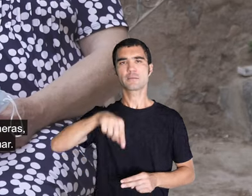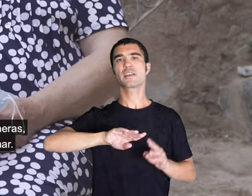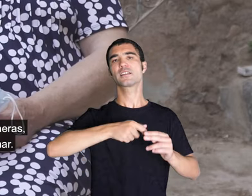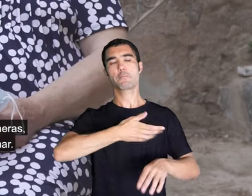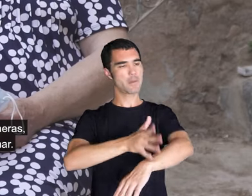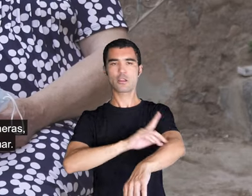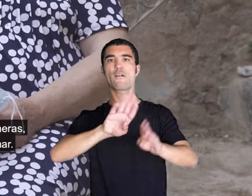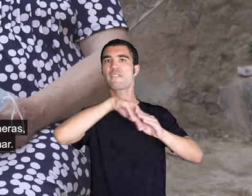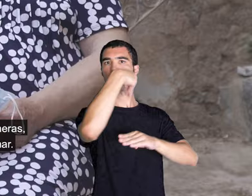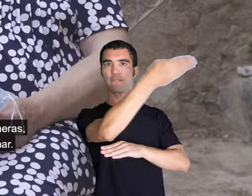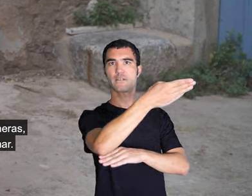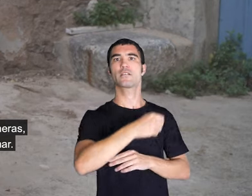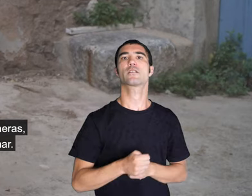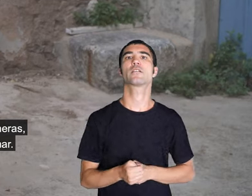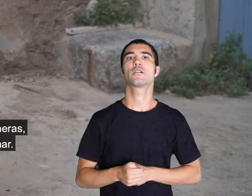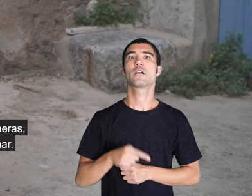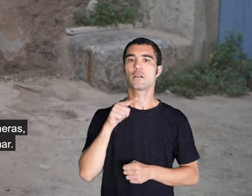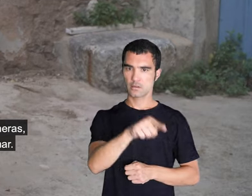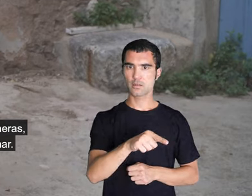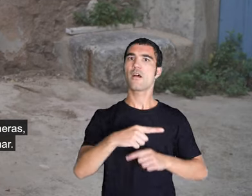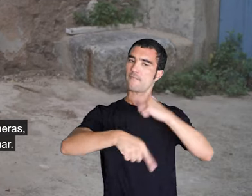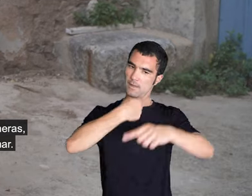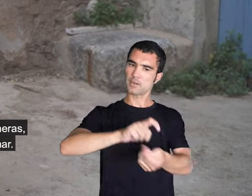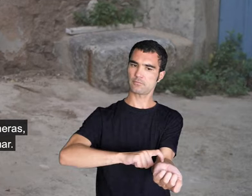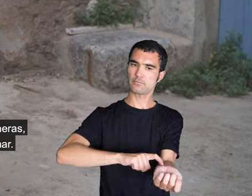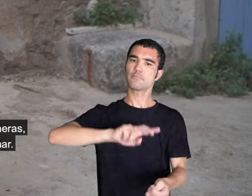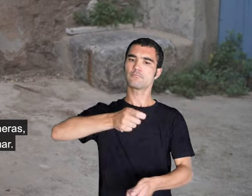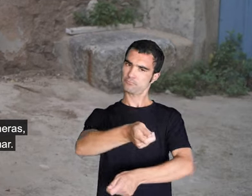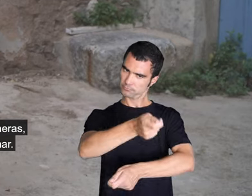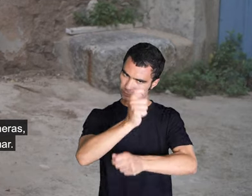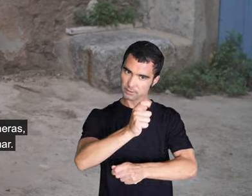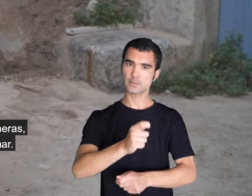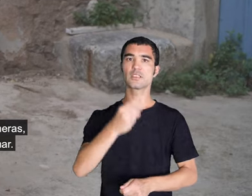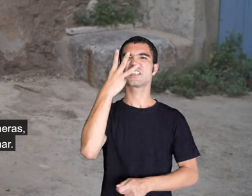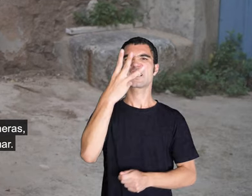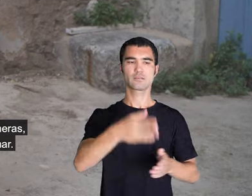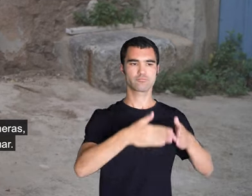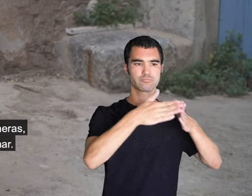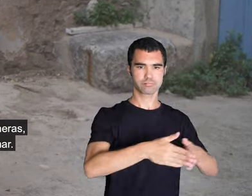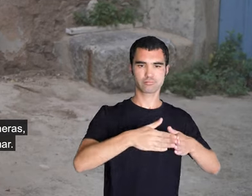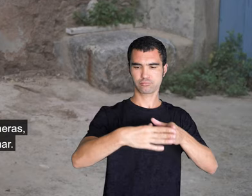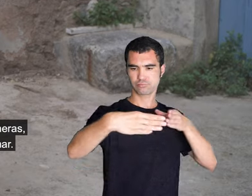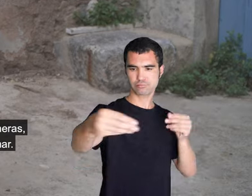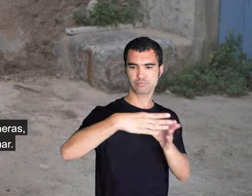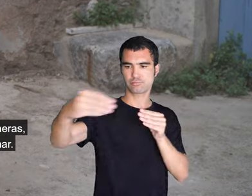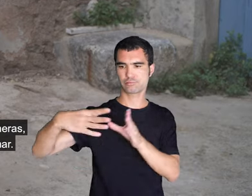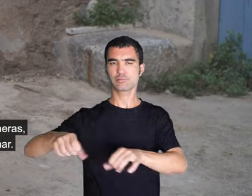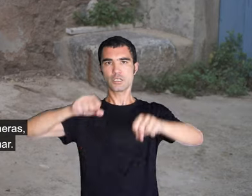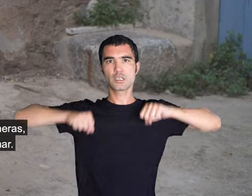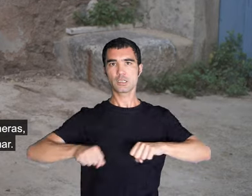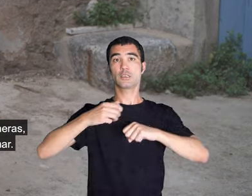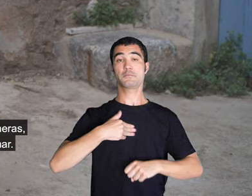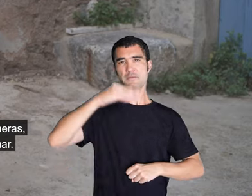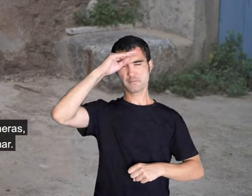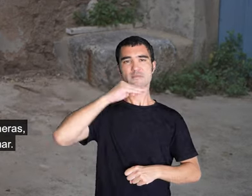era Cabo Primera, Fogonero. I família de pescadors. Tenien tres traïneres, jo t'ho dic, se'n va anar de 7 anys a la